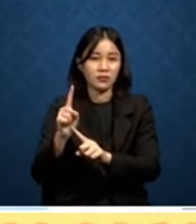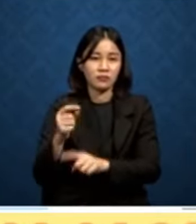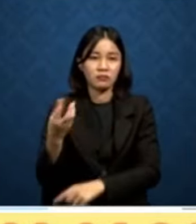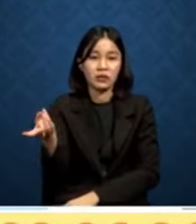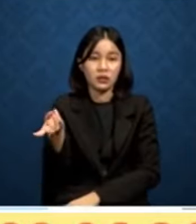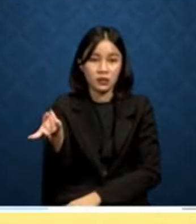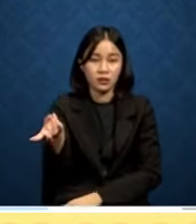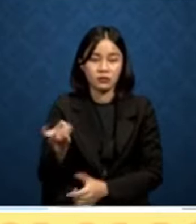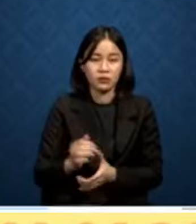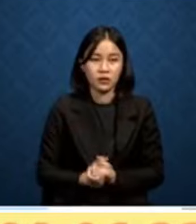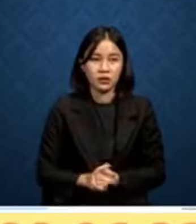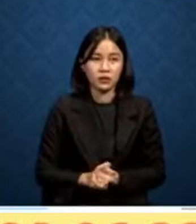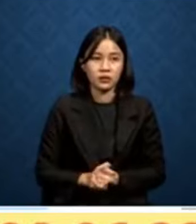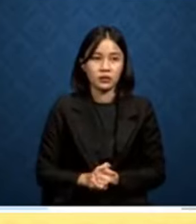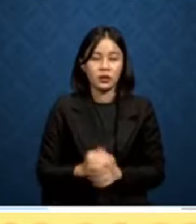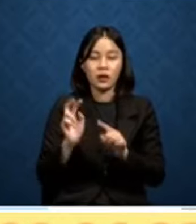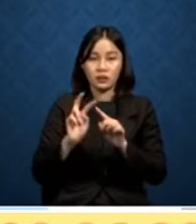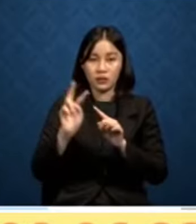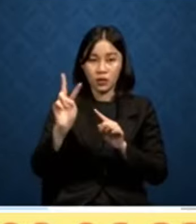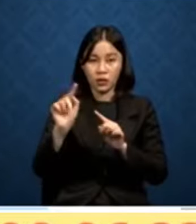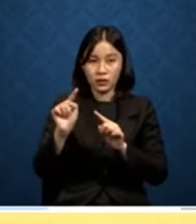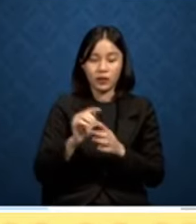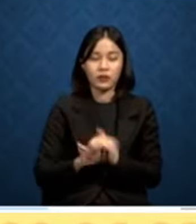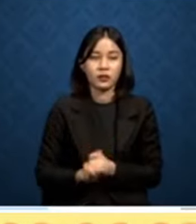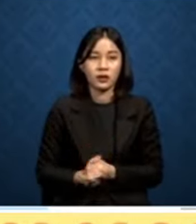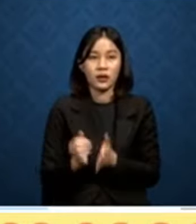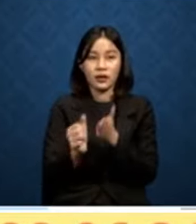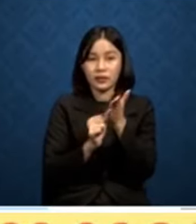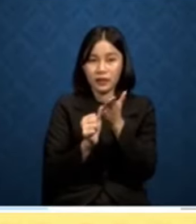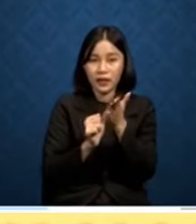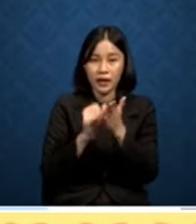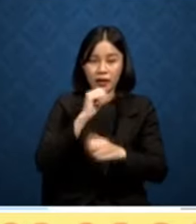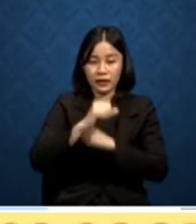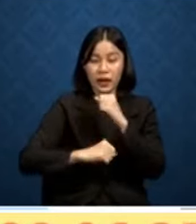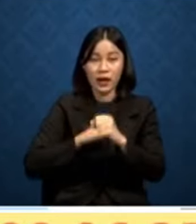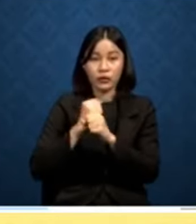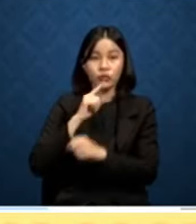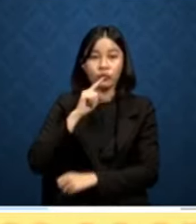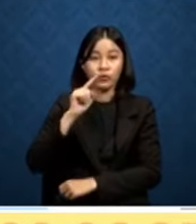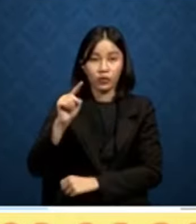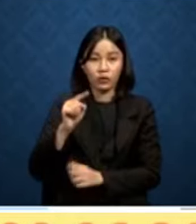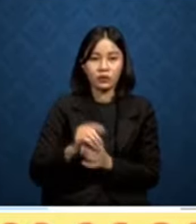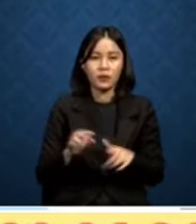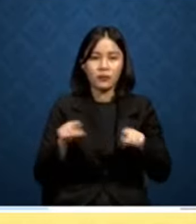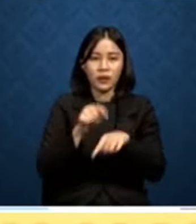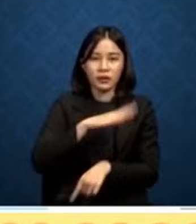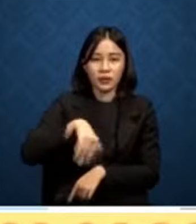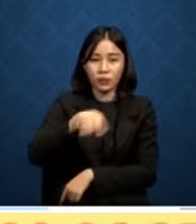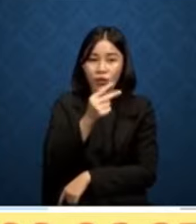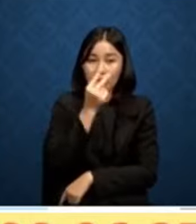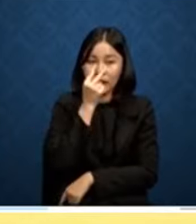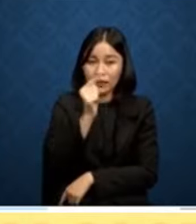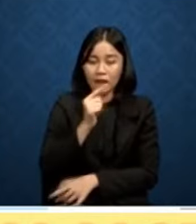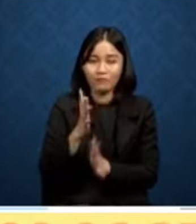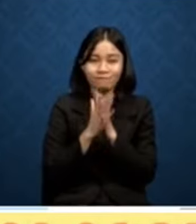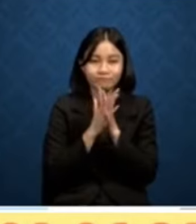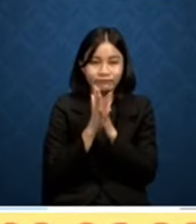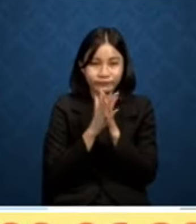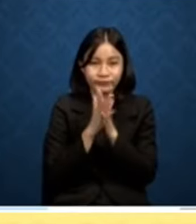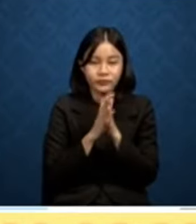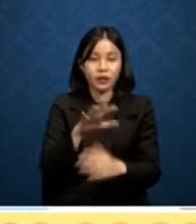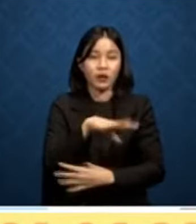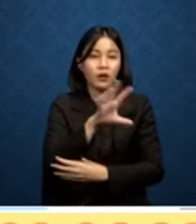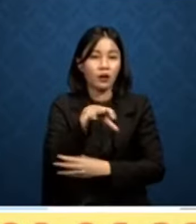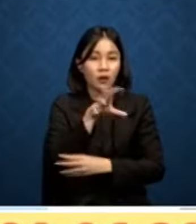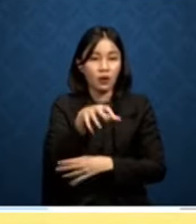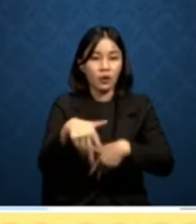ับแล้วก็อย่างทสองคอว่าเรื่องการแ้ไขยุความอย่ทเห็นนะครับแชร์พวกเนี่ยหอการหอกรป